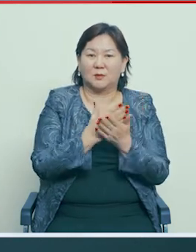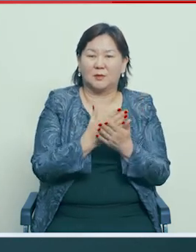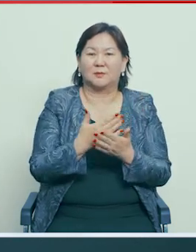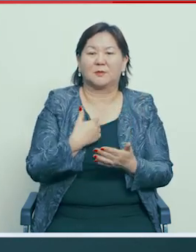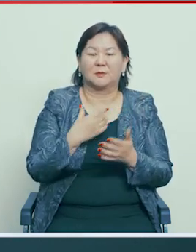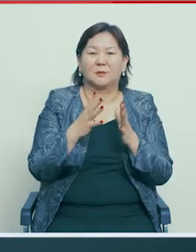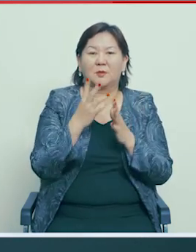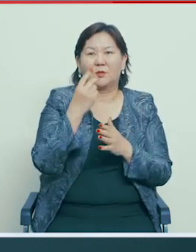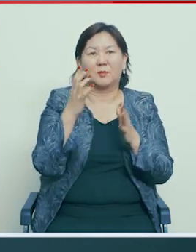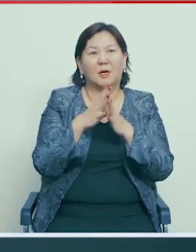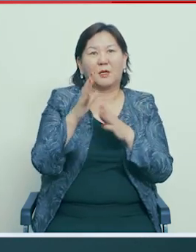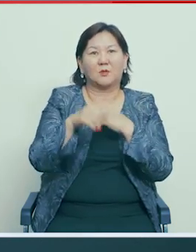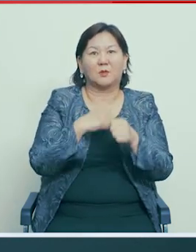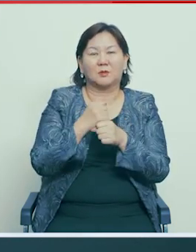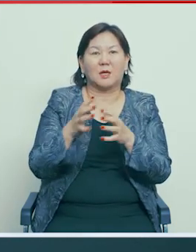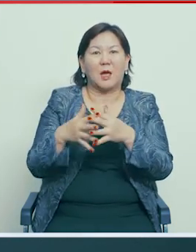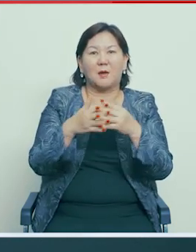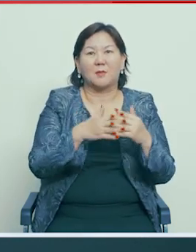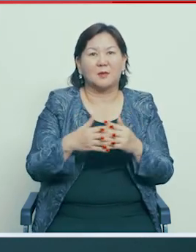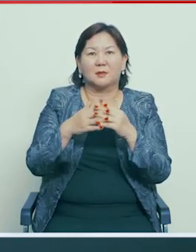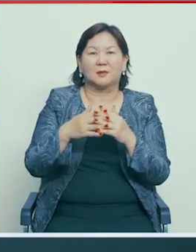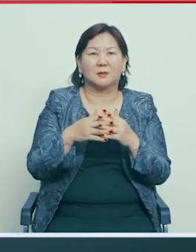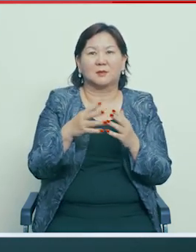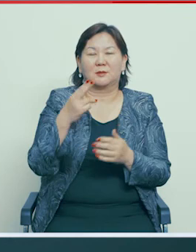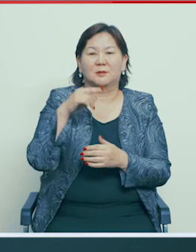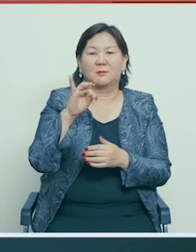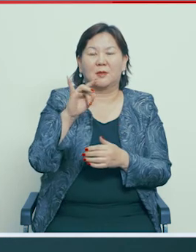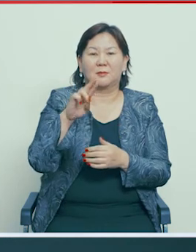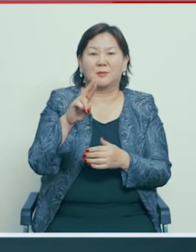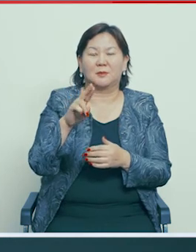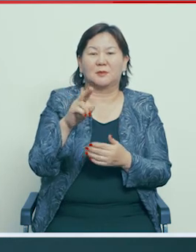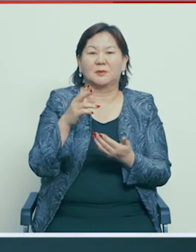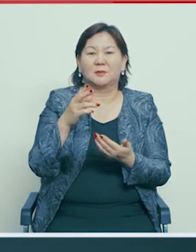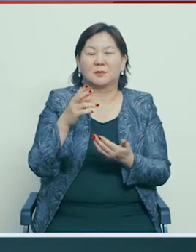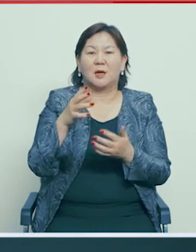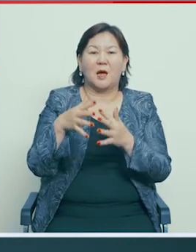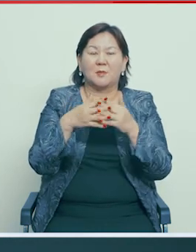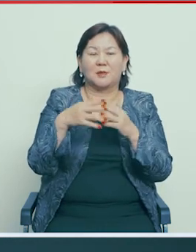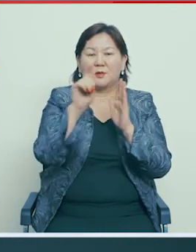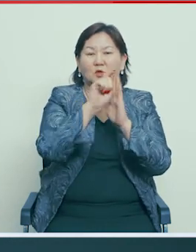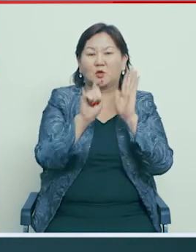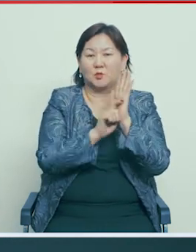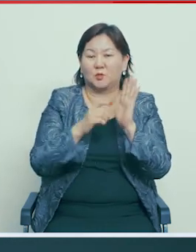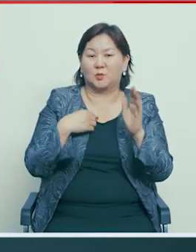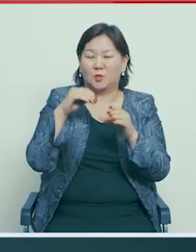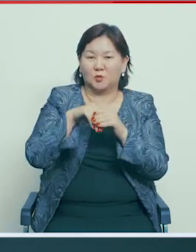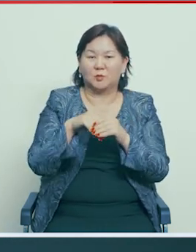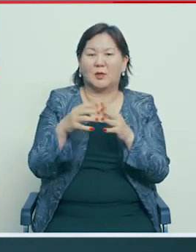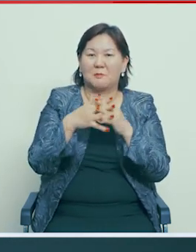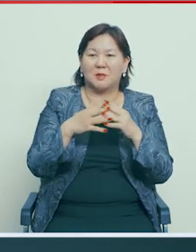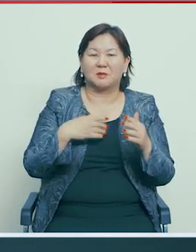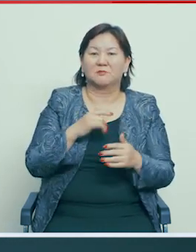10 онд штэ Америкийн төрийн департаментын шугамар лидершипийн тийм хөтөлбөрт оролцоод ирж ирсэн. Тэгээ явж байхад